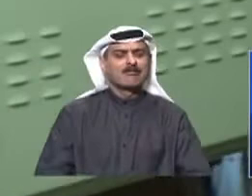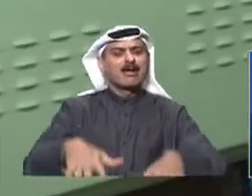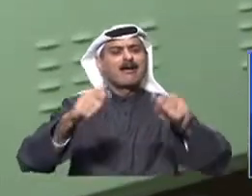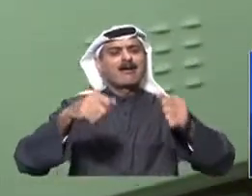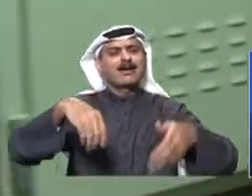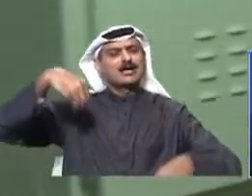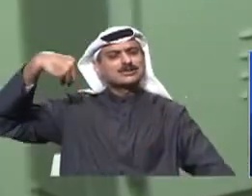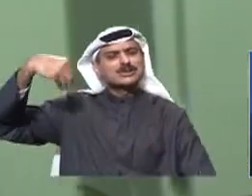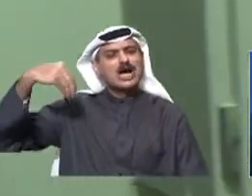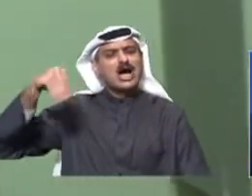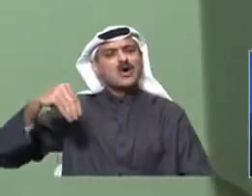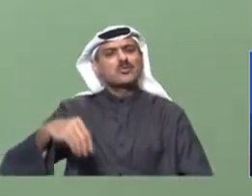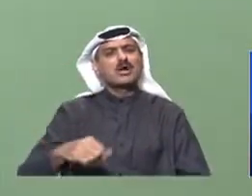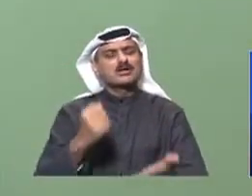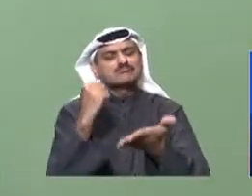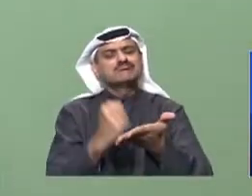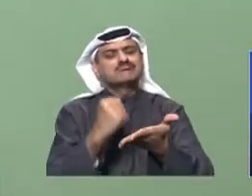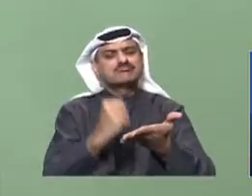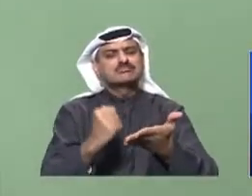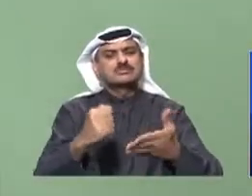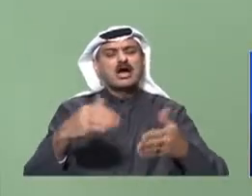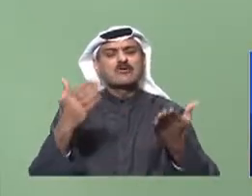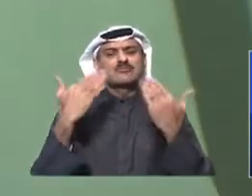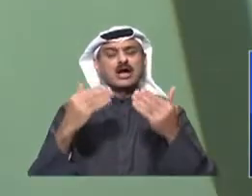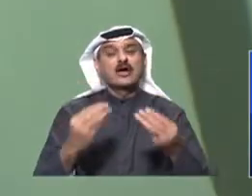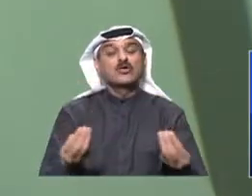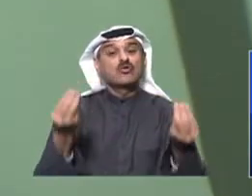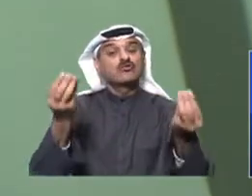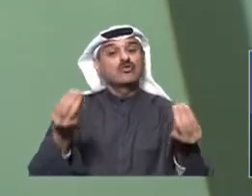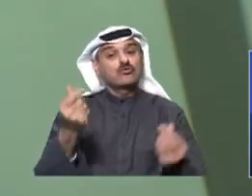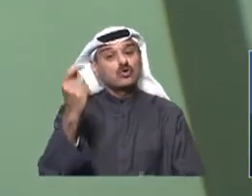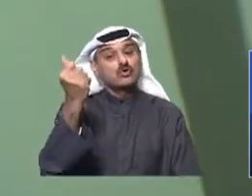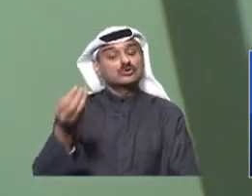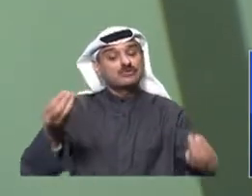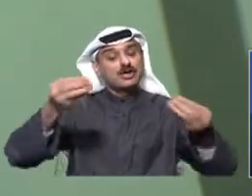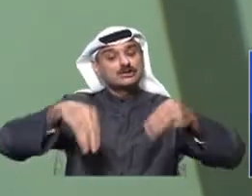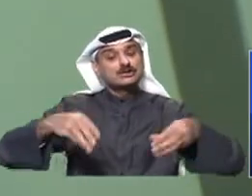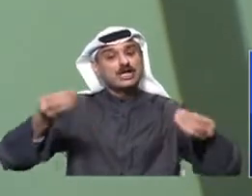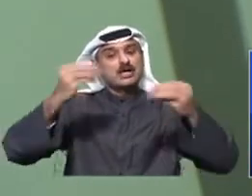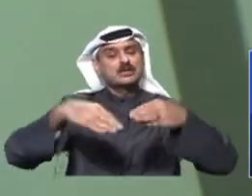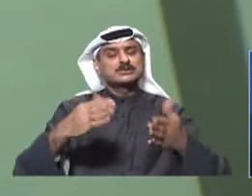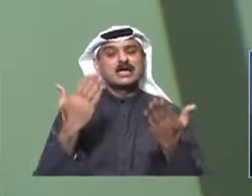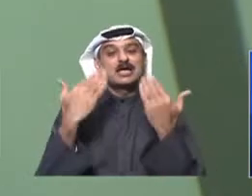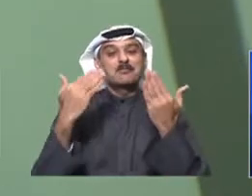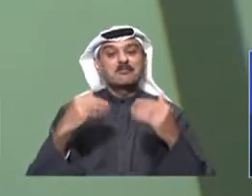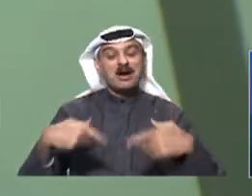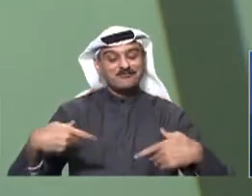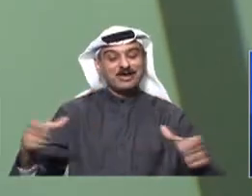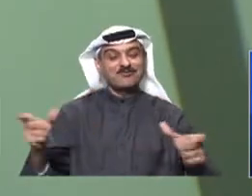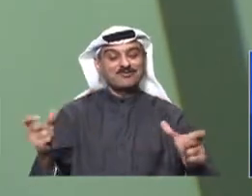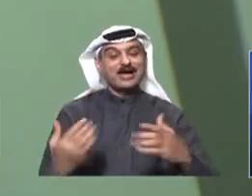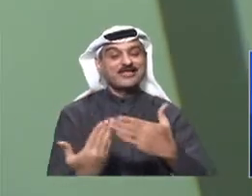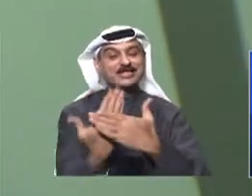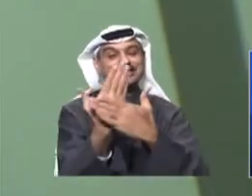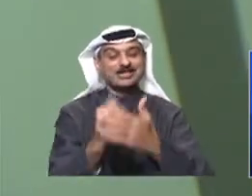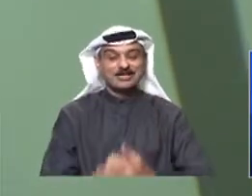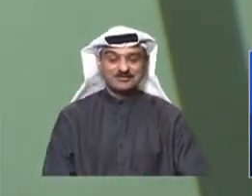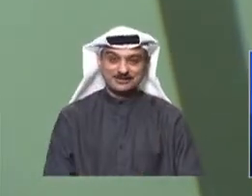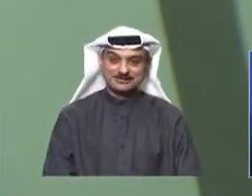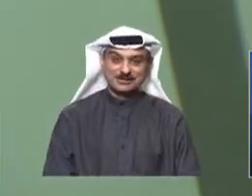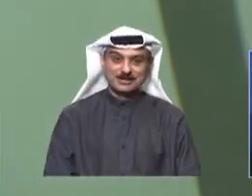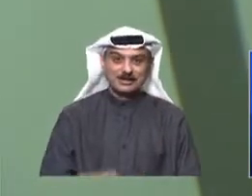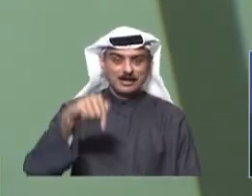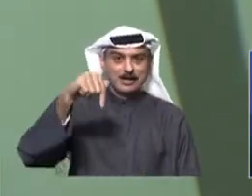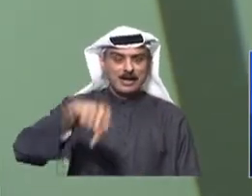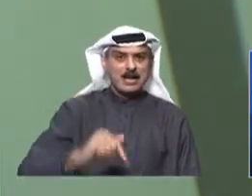القديمة، ووداعا لتراكم المبالغ على المستهلكين، ووداعا لقراءة العدادات، حيث يستطيع